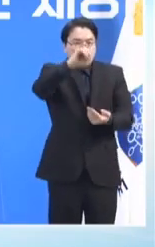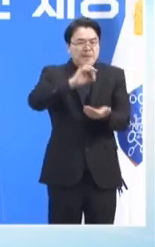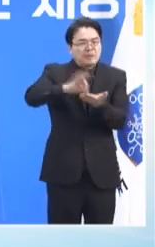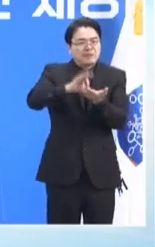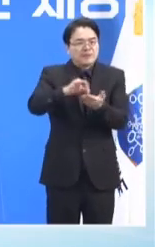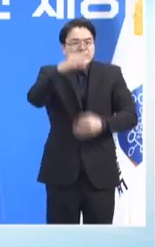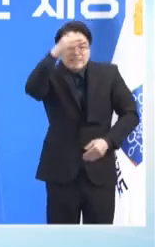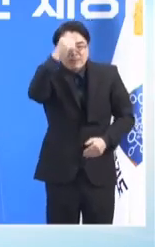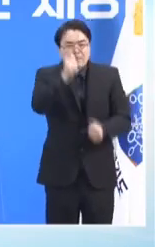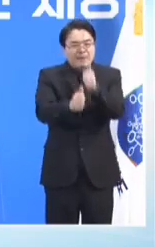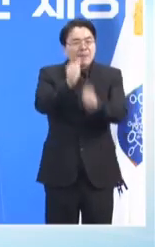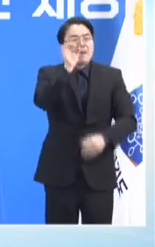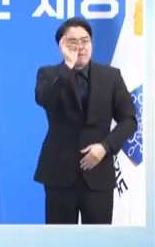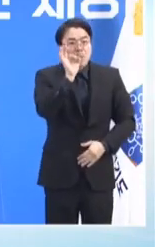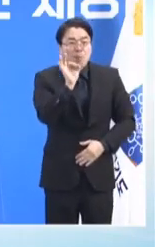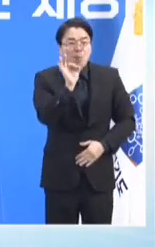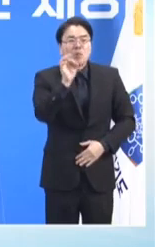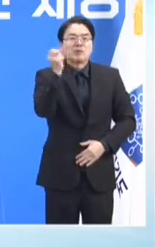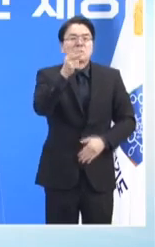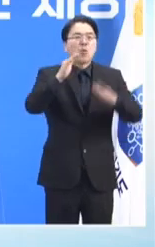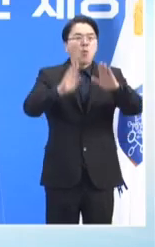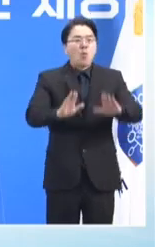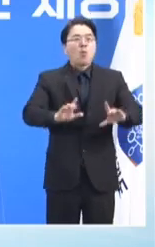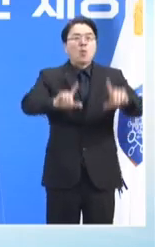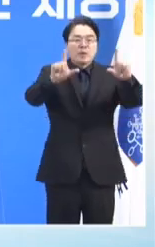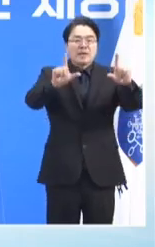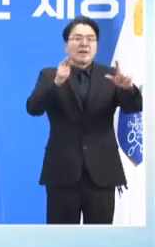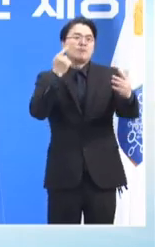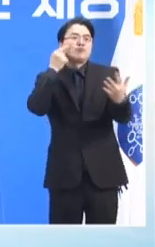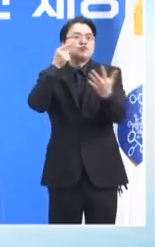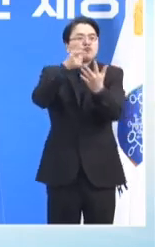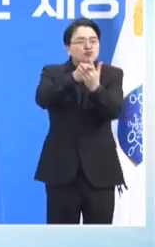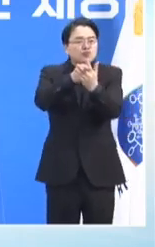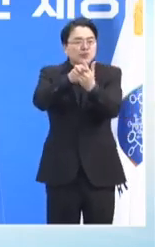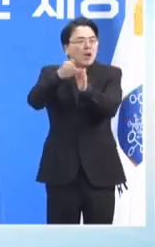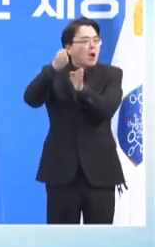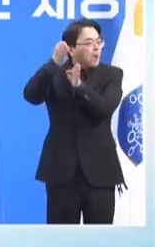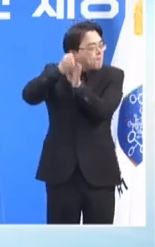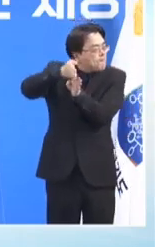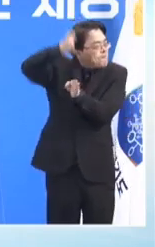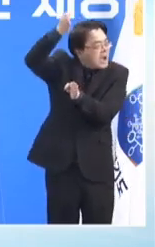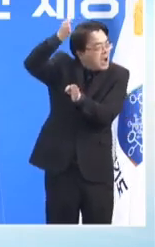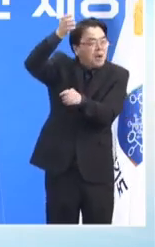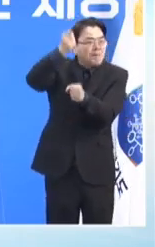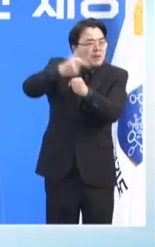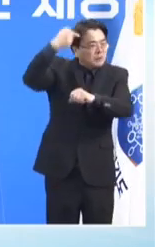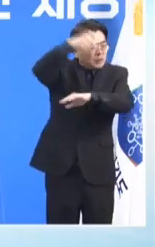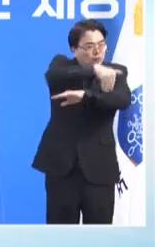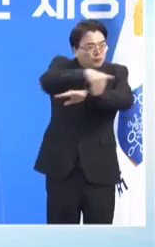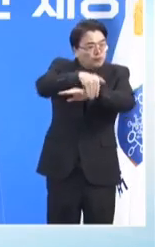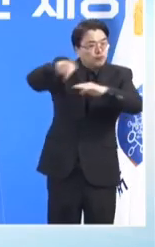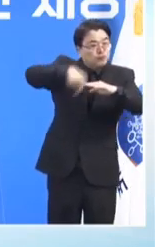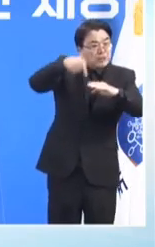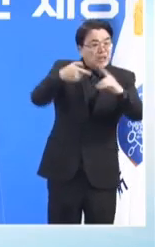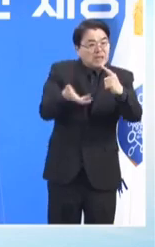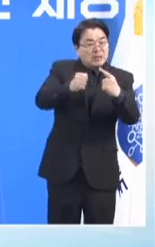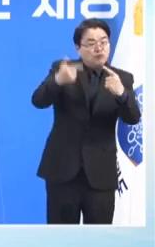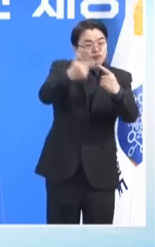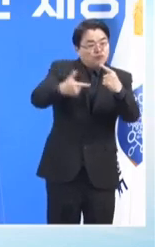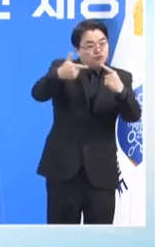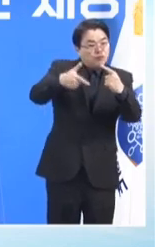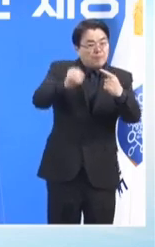아울러 금년도 투명 방음벽 설치가 예정된 도로 세 곳에 대하여는 1억 6천만 원을 투입하여